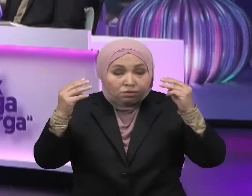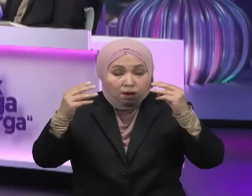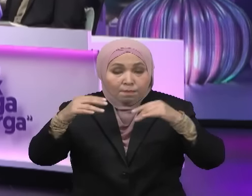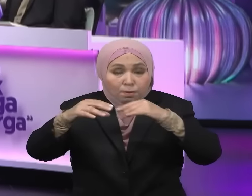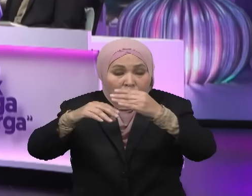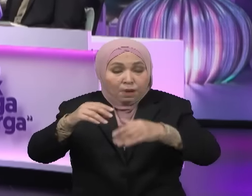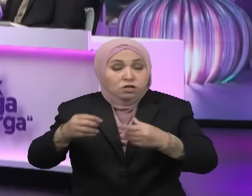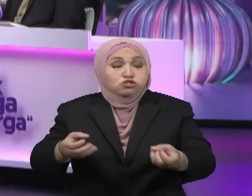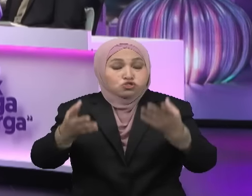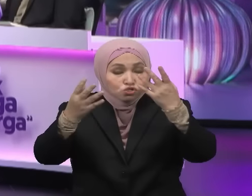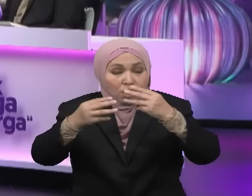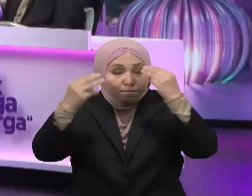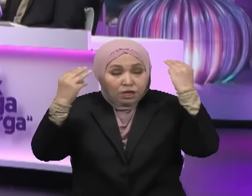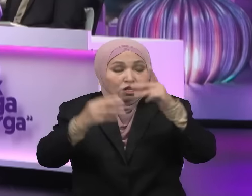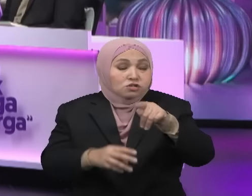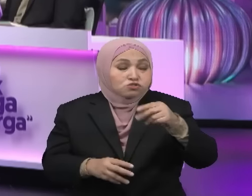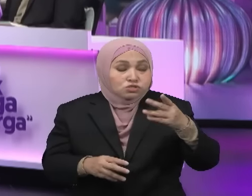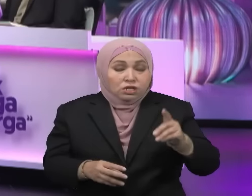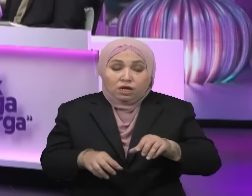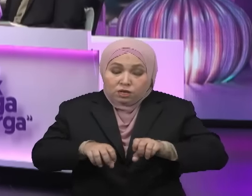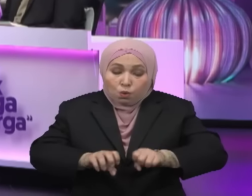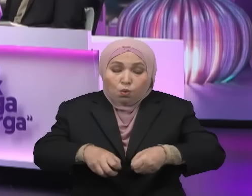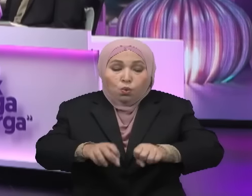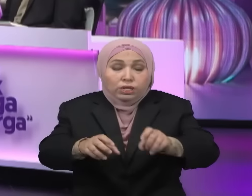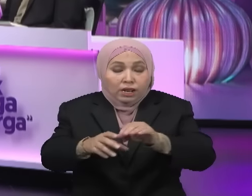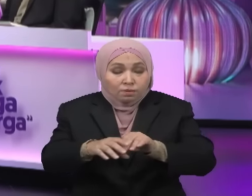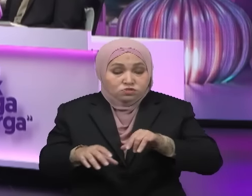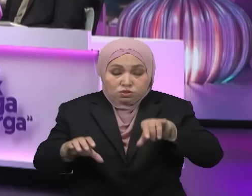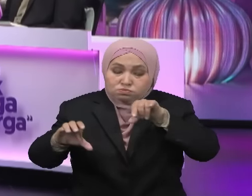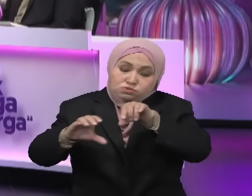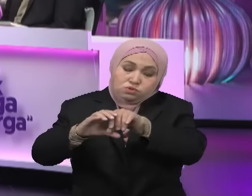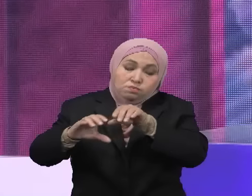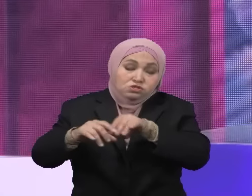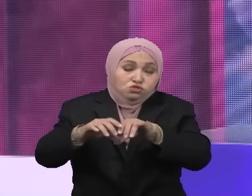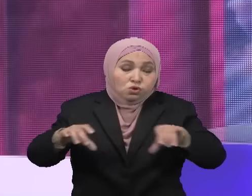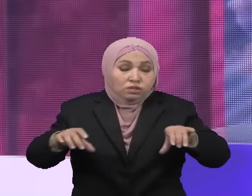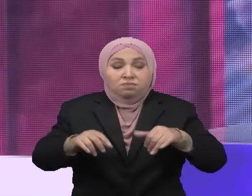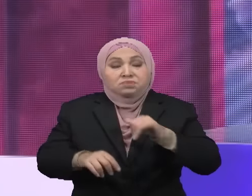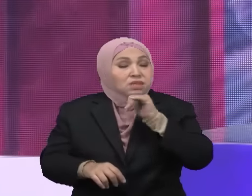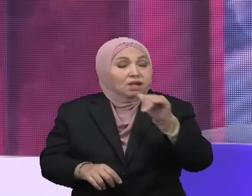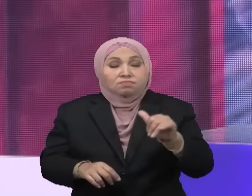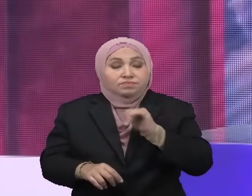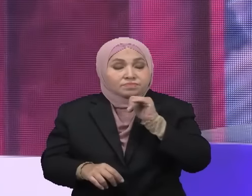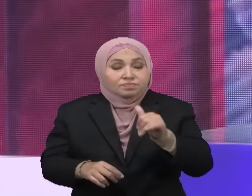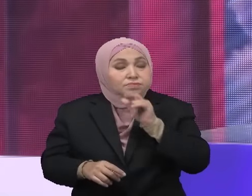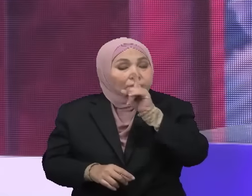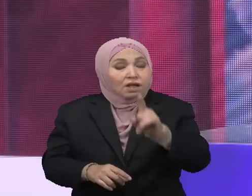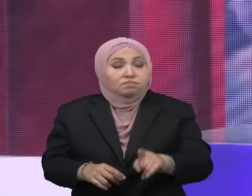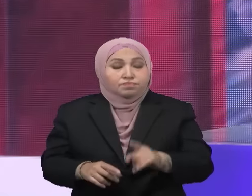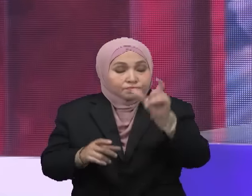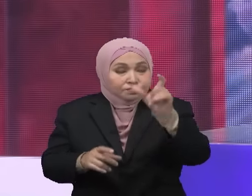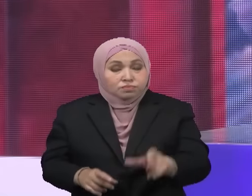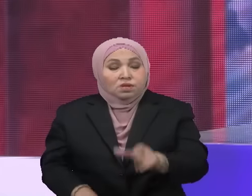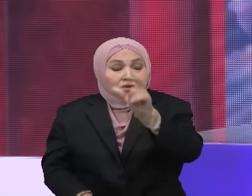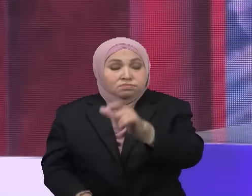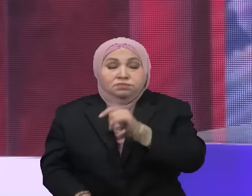kan, maksudnya banyak PhD yang digulung ya dalam dia punya scroll itu, tetapi tidak memastikan bahawa seseorang itu